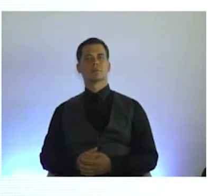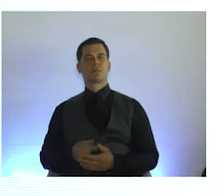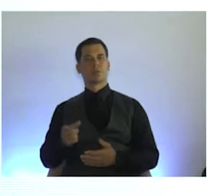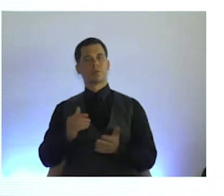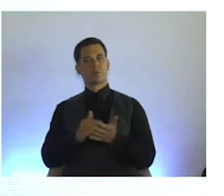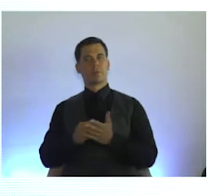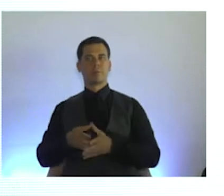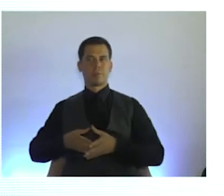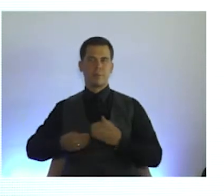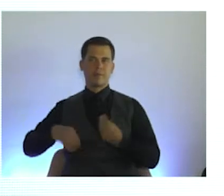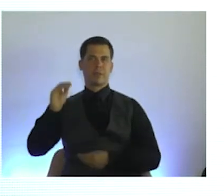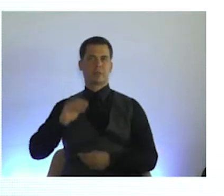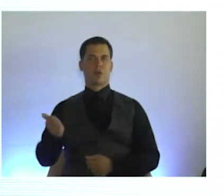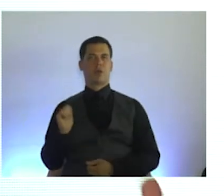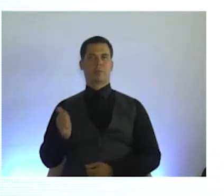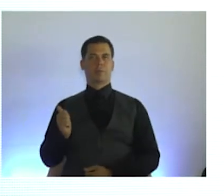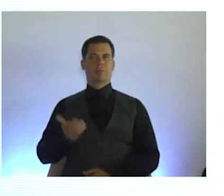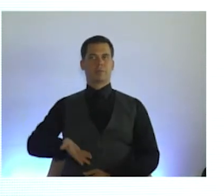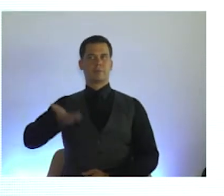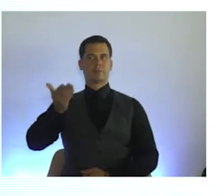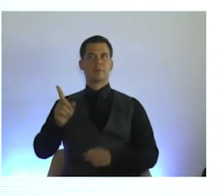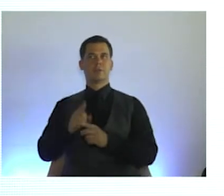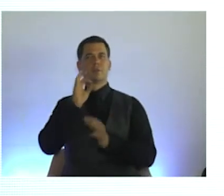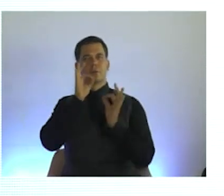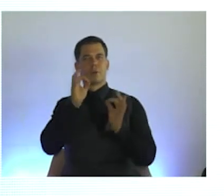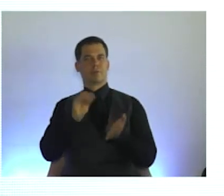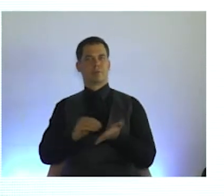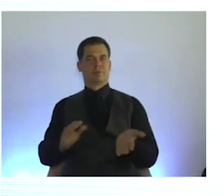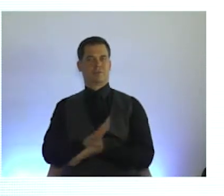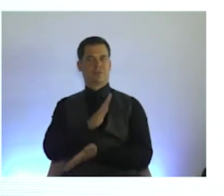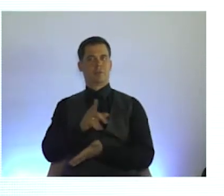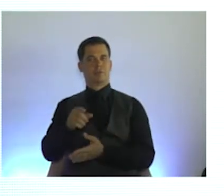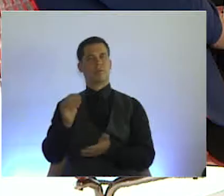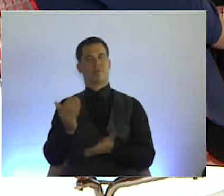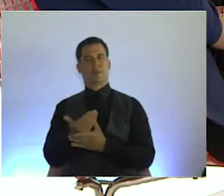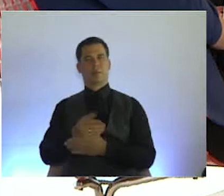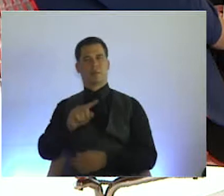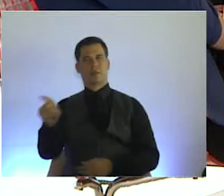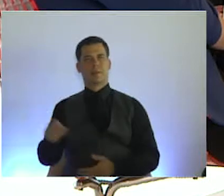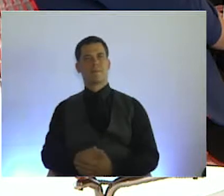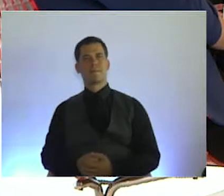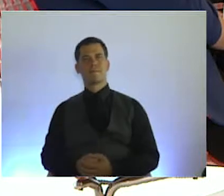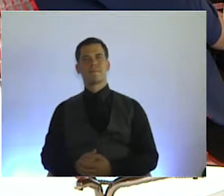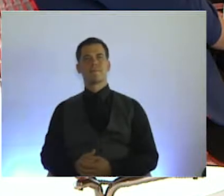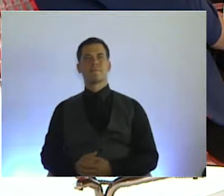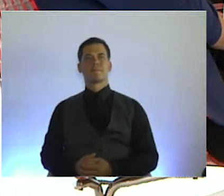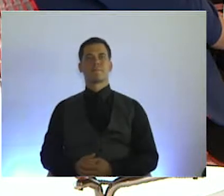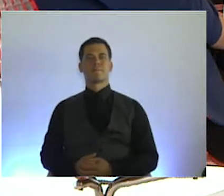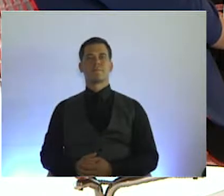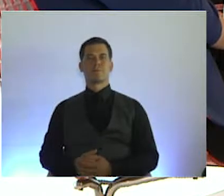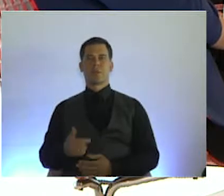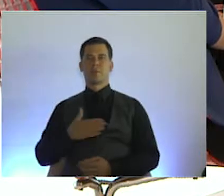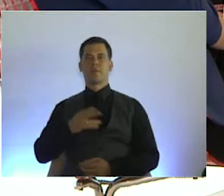poszerzaniem kompetencji, podnoszeniem tych kompetencji, utrwalaniem pewnych dobrych nawyków także w firmach. To znaczy ja z takich